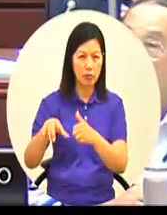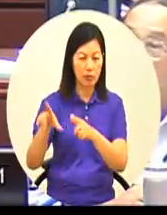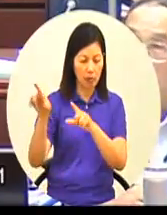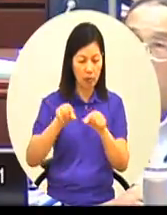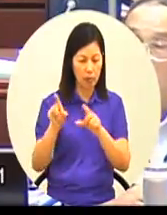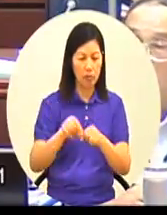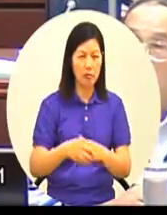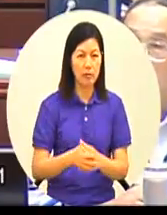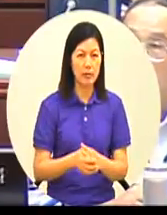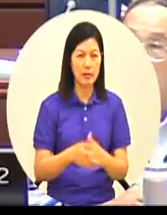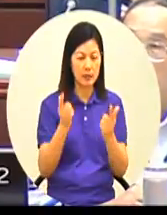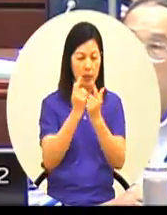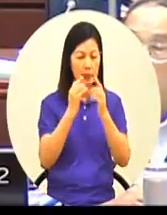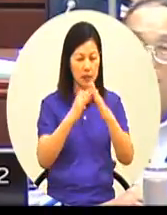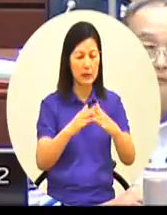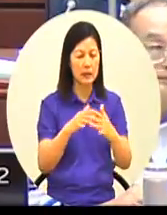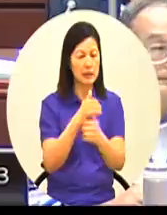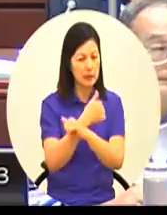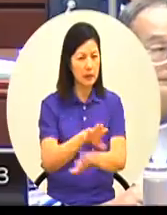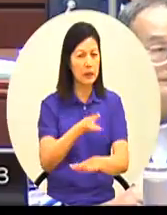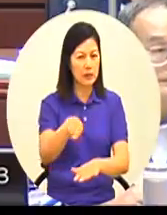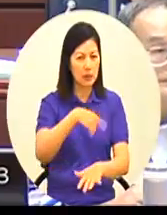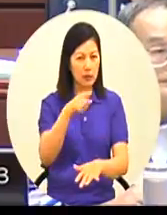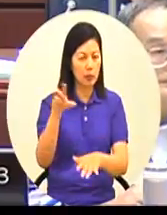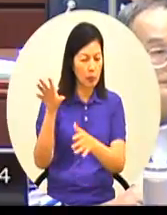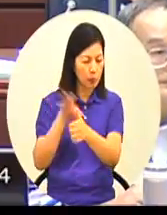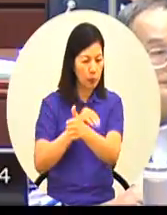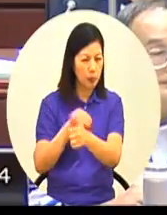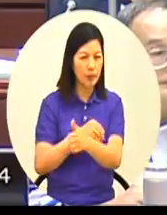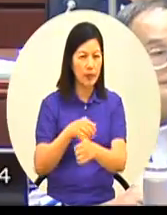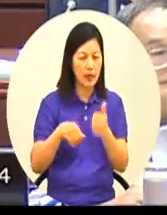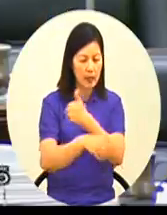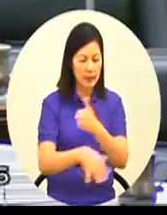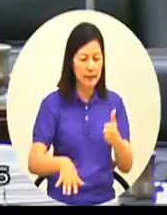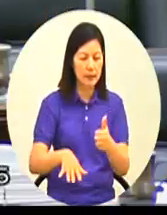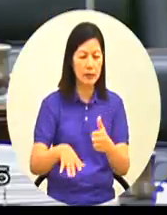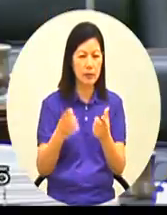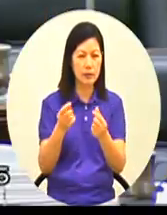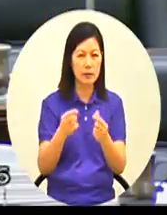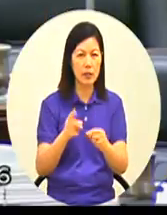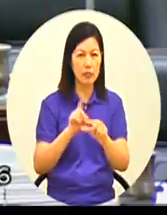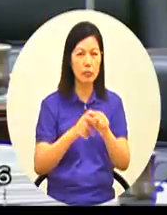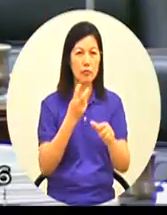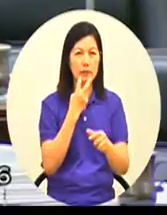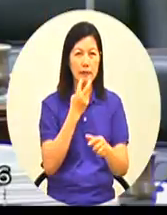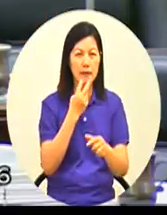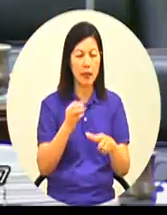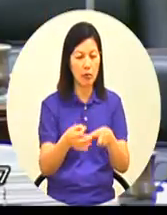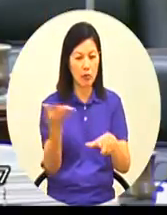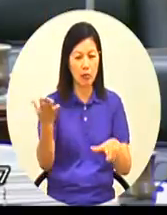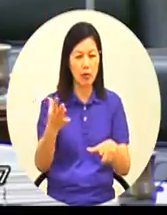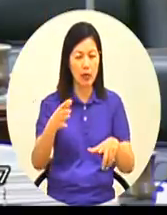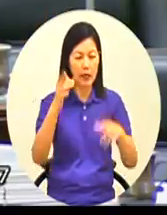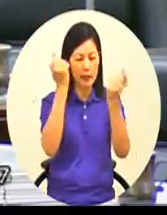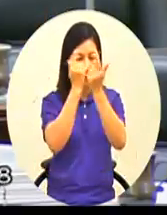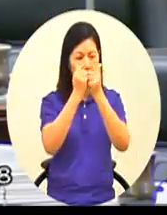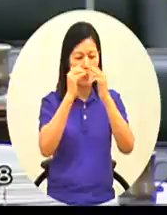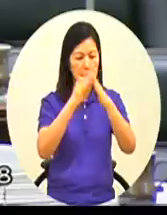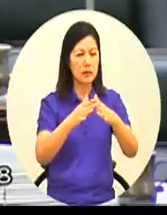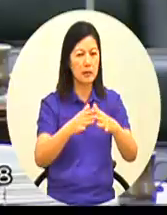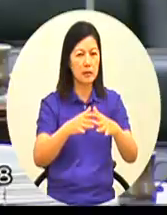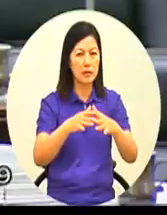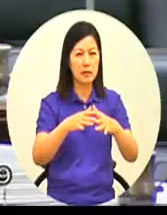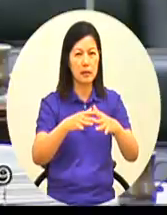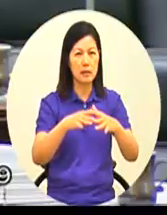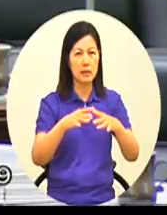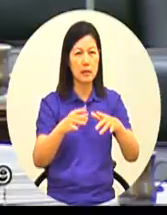台北市的这个经验啊，就是 对啊，他的系统可以用一样的、啊嗯、但是中央又不会帮他公布台北市的资讯，也不会帮他中 对对 中央